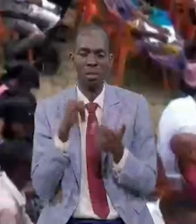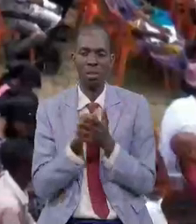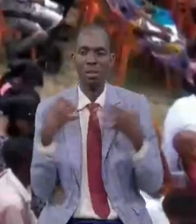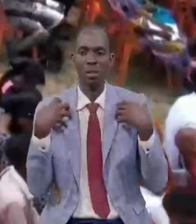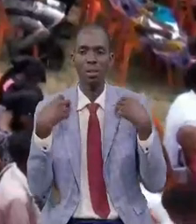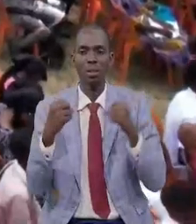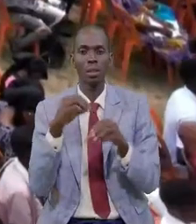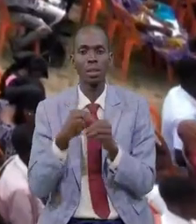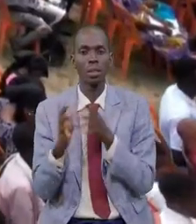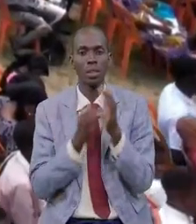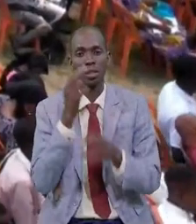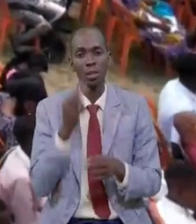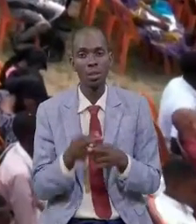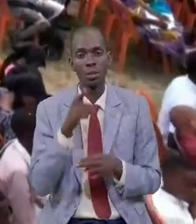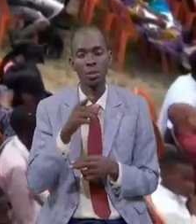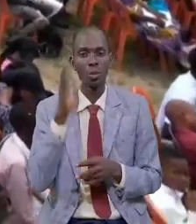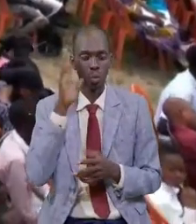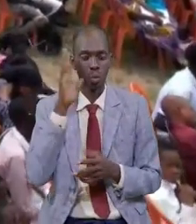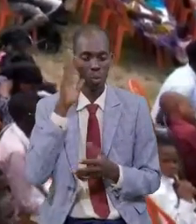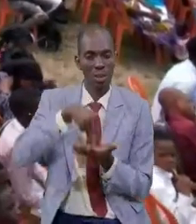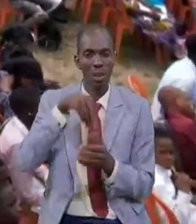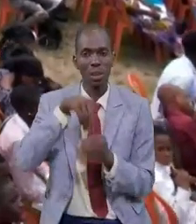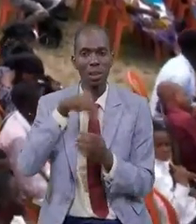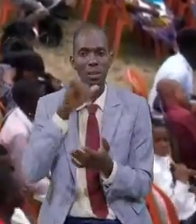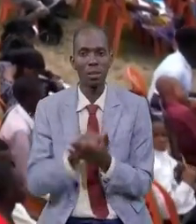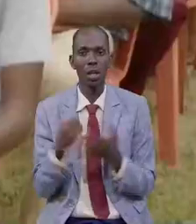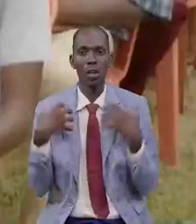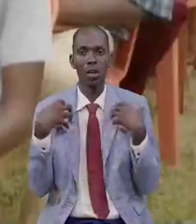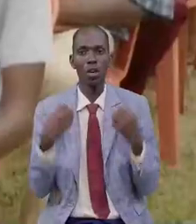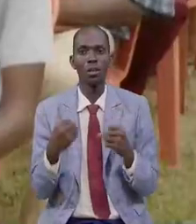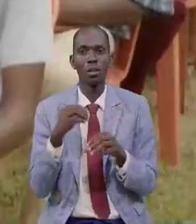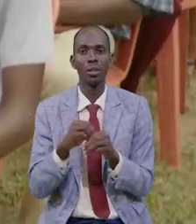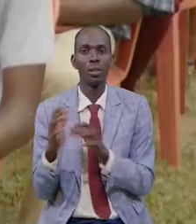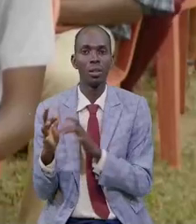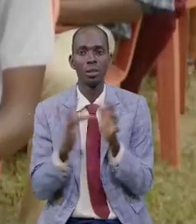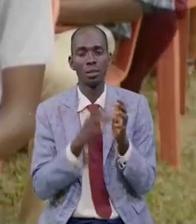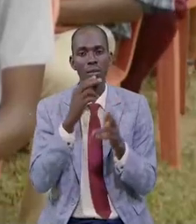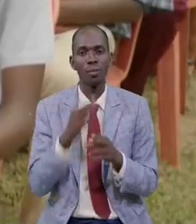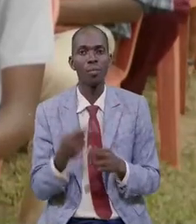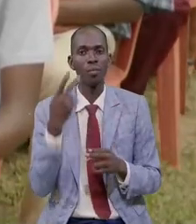ce courage tu tiendras avec ce courage premier point